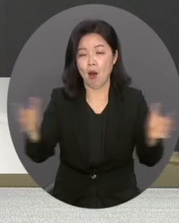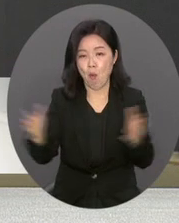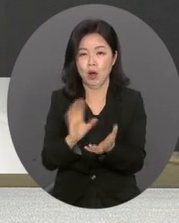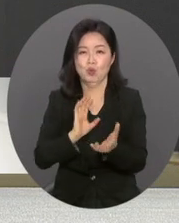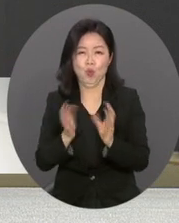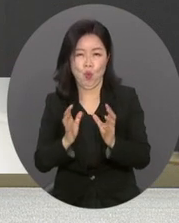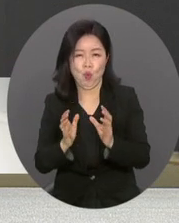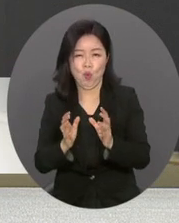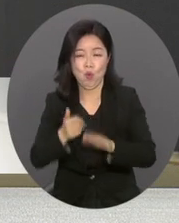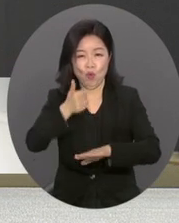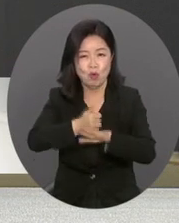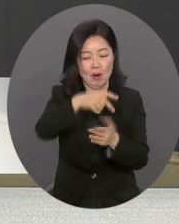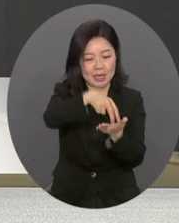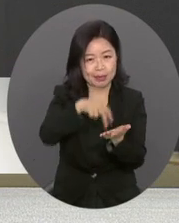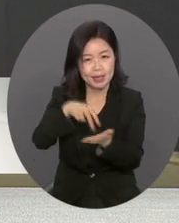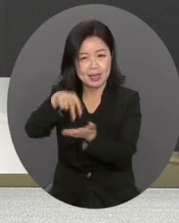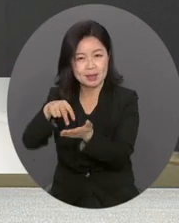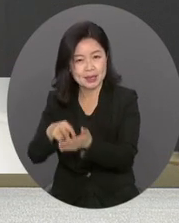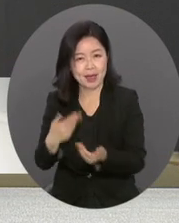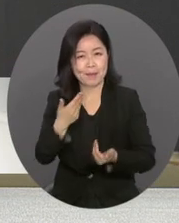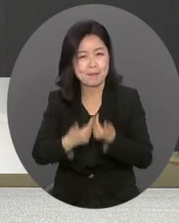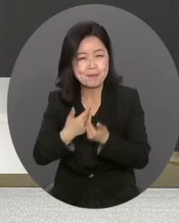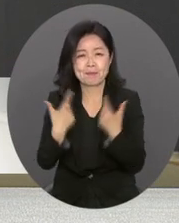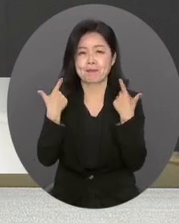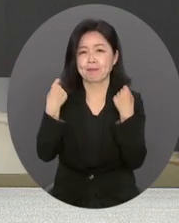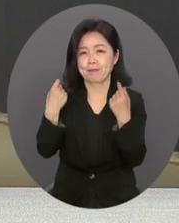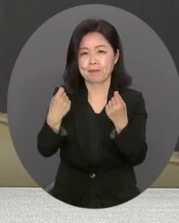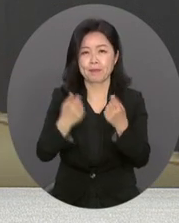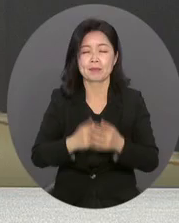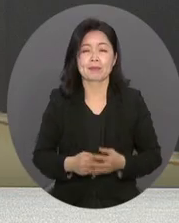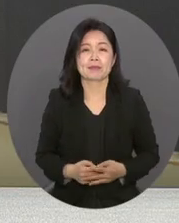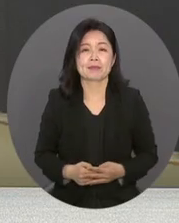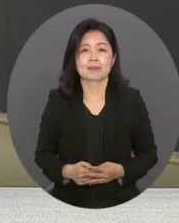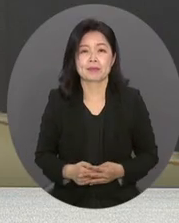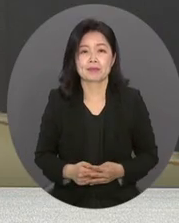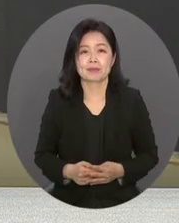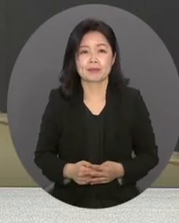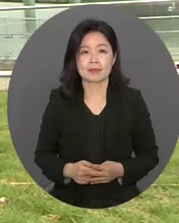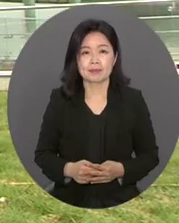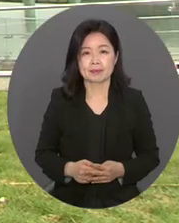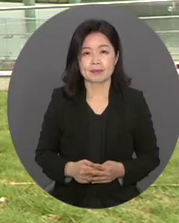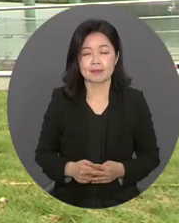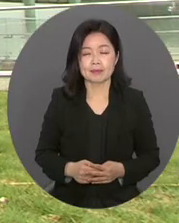열렸는데 역시 양측의 시각차가 분명했습니다. 이다현 기자의 보도입니다.